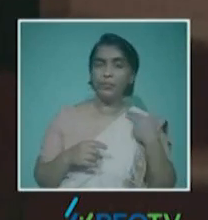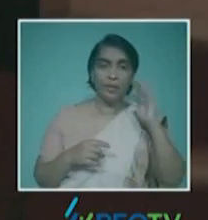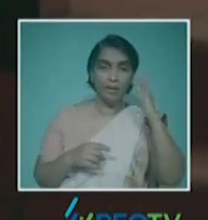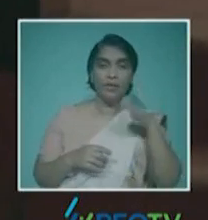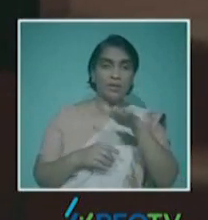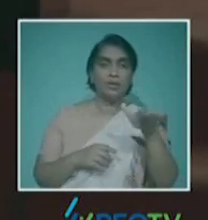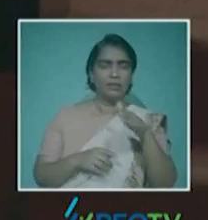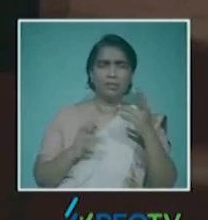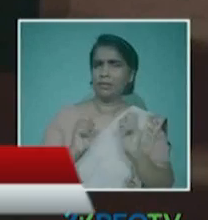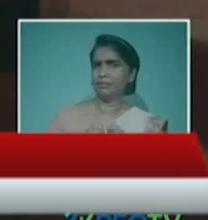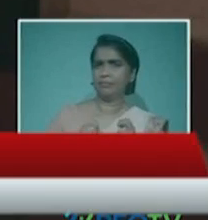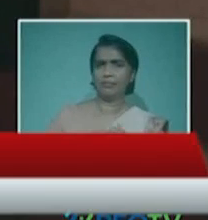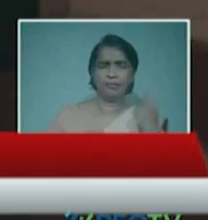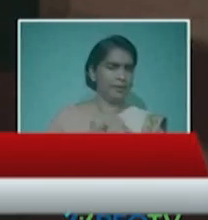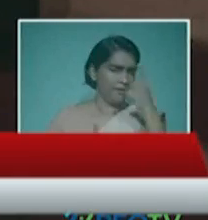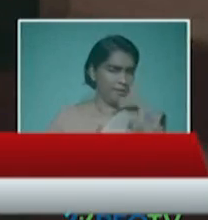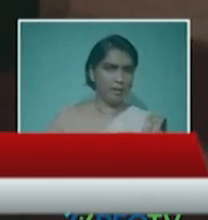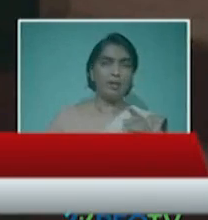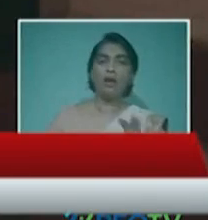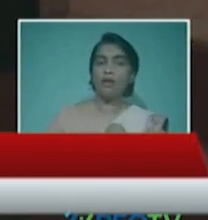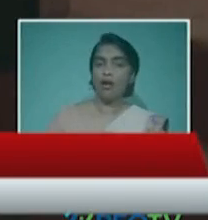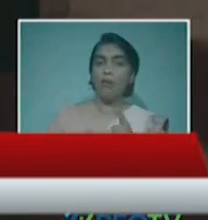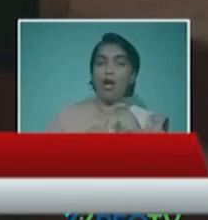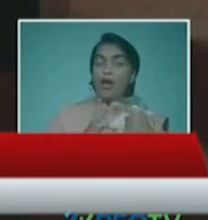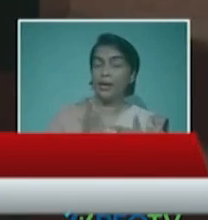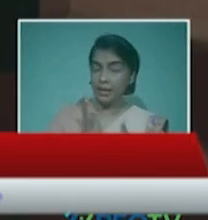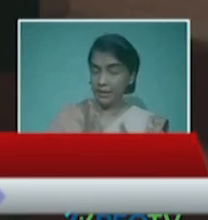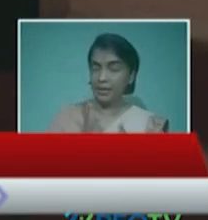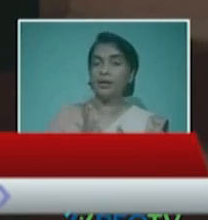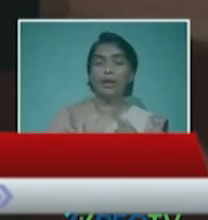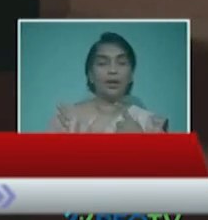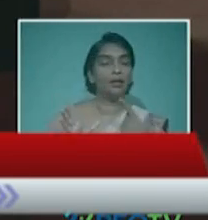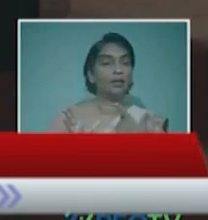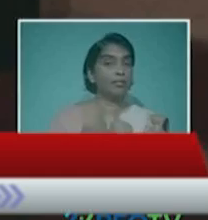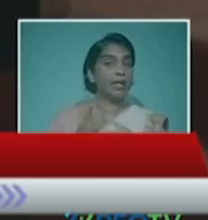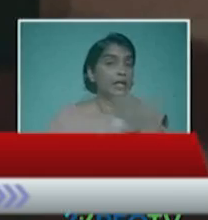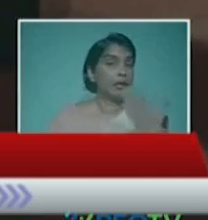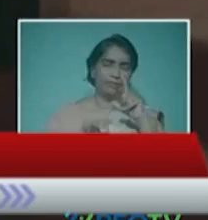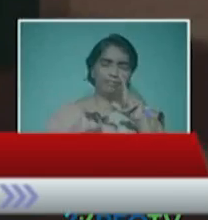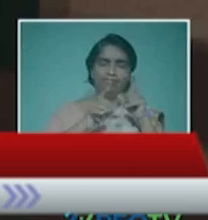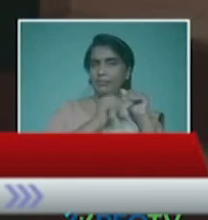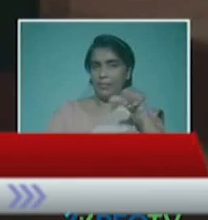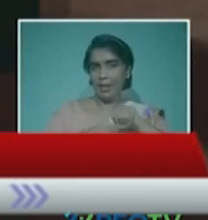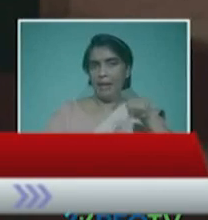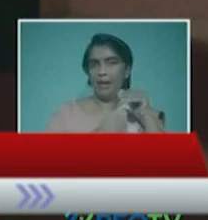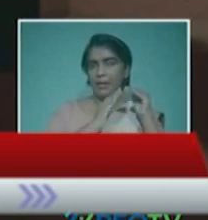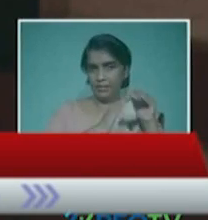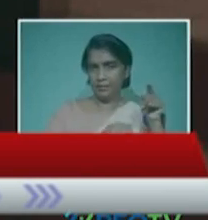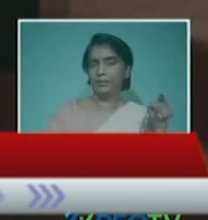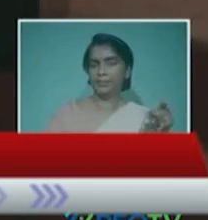සමාජ ආන්දෝලනයට ලක්වුණු කාරණාවක් වුණ නිසා රාජ්‍ය ගිණුම්කාරක සභාව විගණකාධිපතිගේ වාර්තාවක් කැඳවනු ලැබුණා. පිරමීඩ් විල්මා